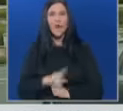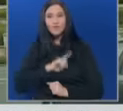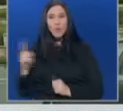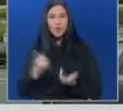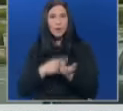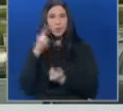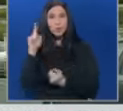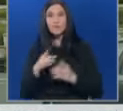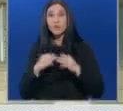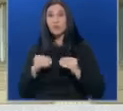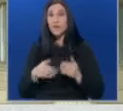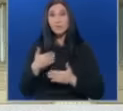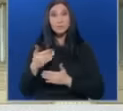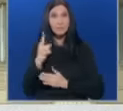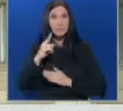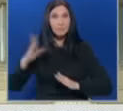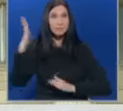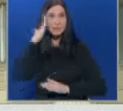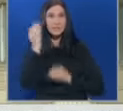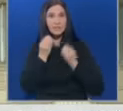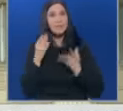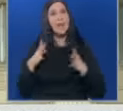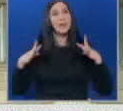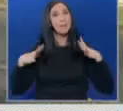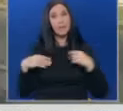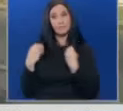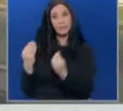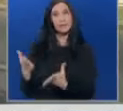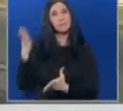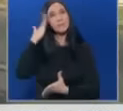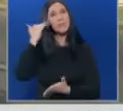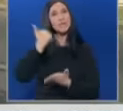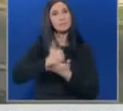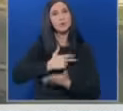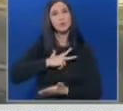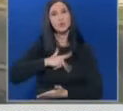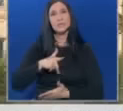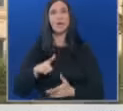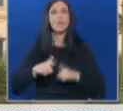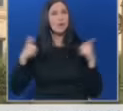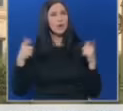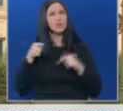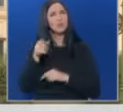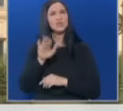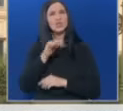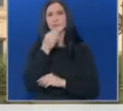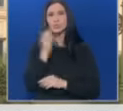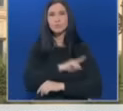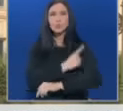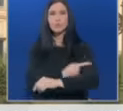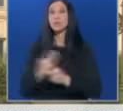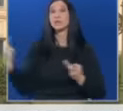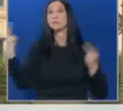в Румъния предстои безпрецедентно за страната събитие – либералите да предадат премиерския пост на социал-демократите. Това ще се случи по силата